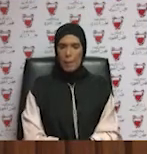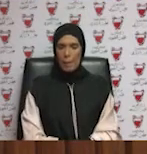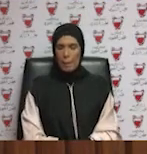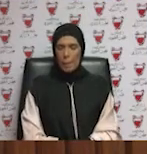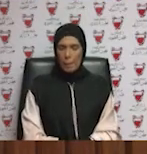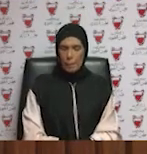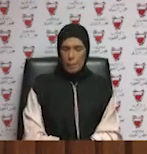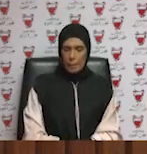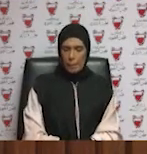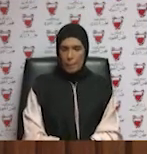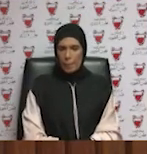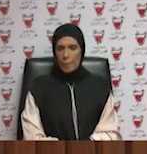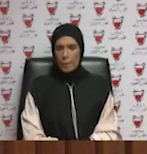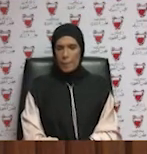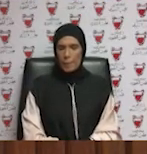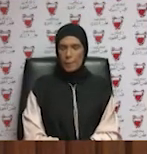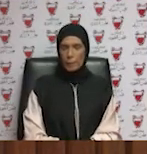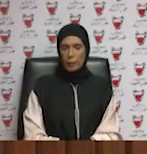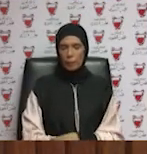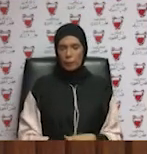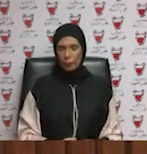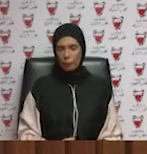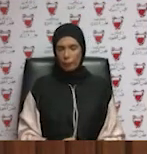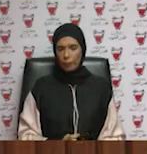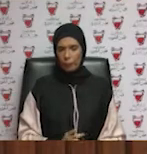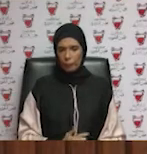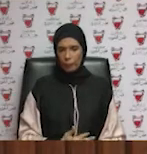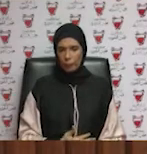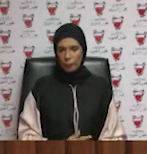سعادة الوزير وزير شؤون المجلسين تفضل.